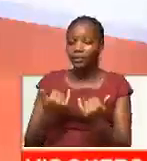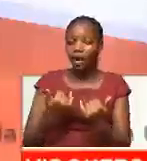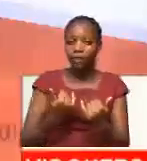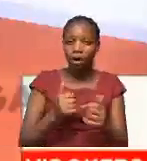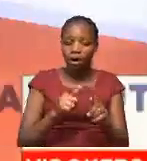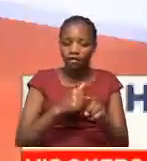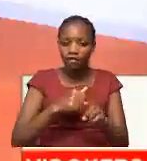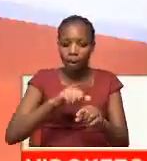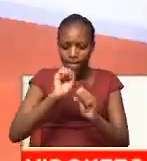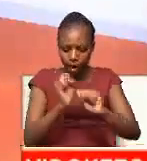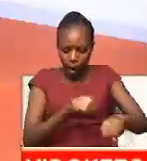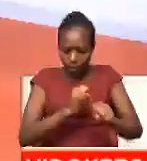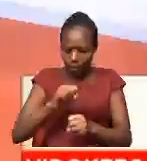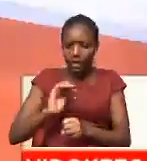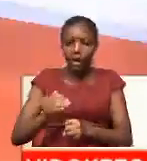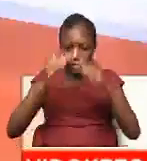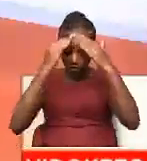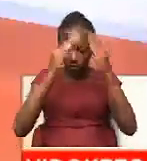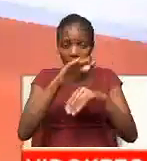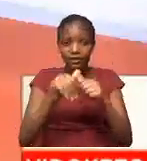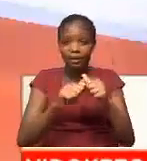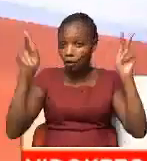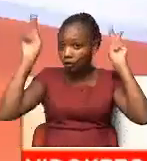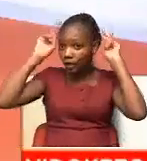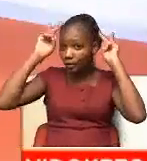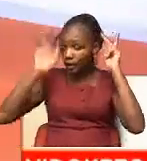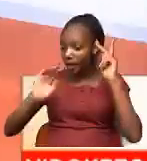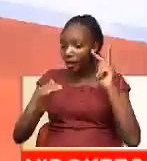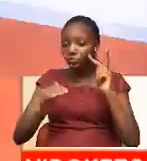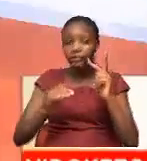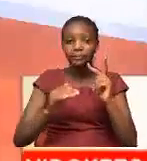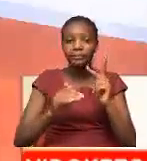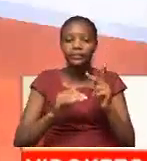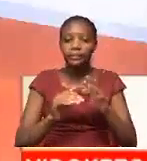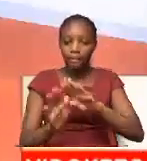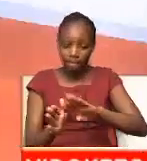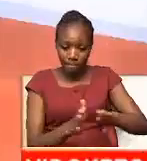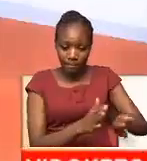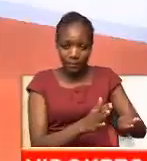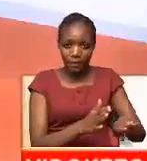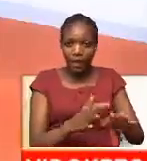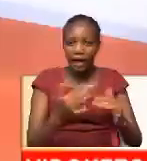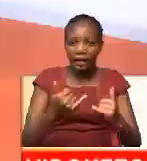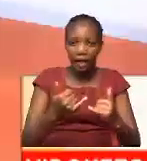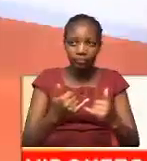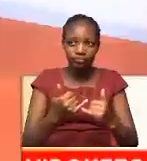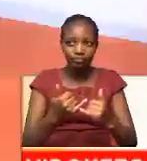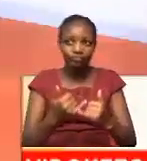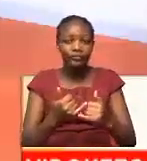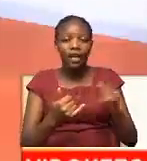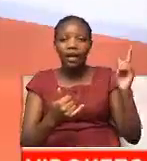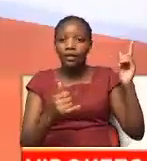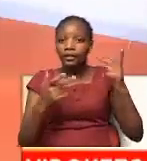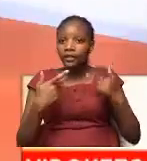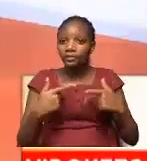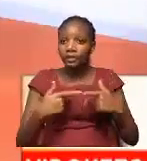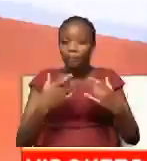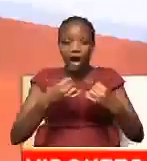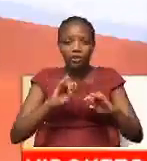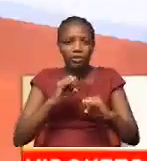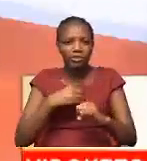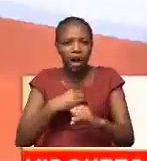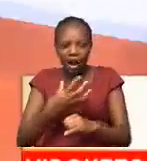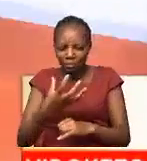Natoka kaunti ya Homa Bay tunaelekea kaunti ya Kakamega kukujuza mbinu za kienyeji za kuhakikisha utoshelezo wa gesi ya